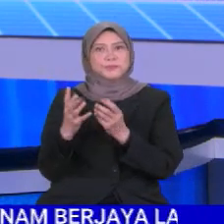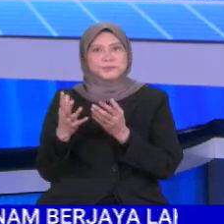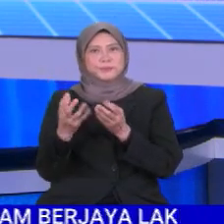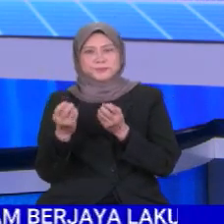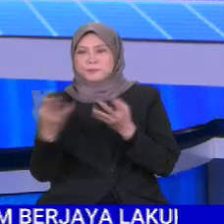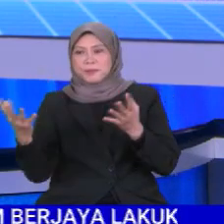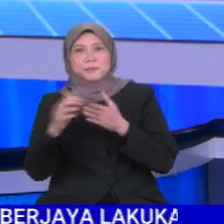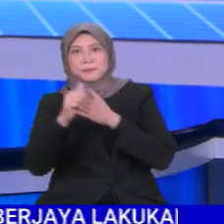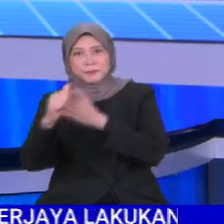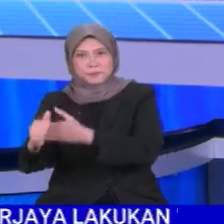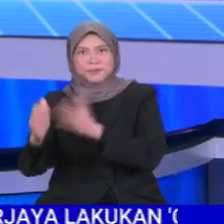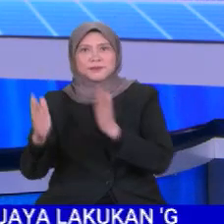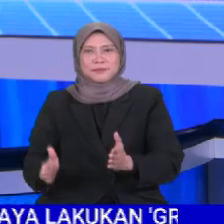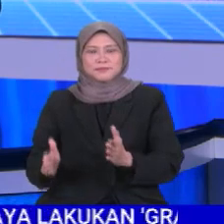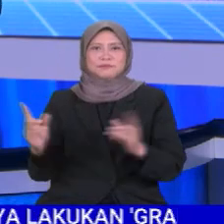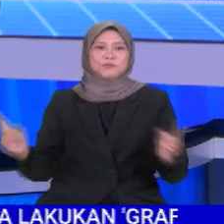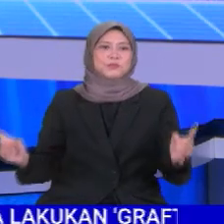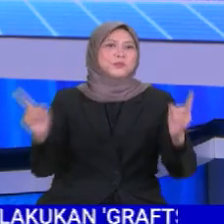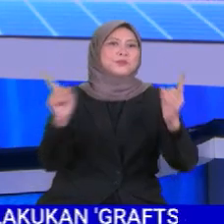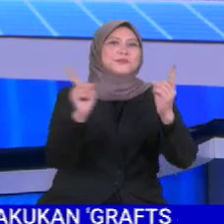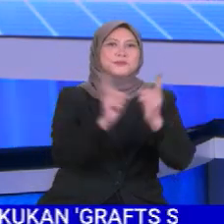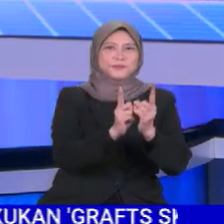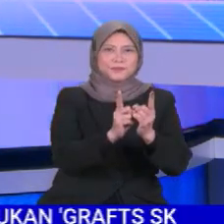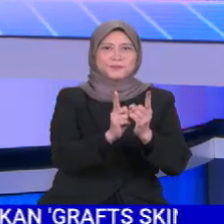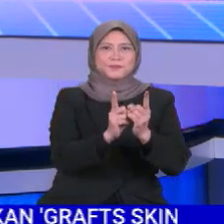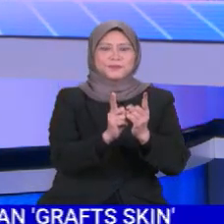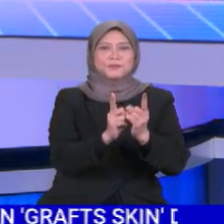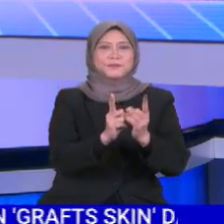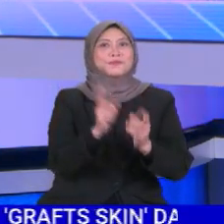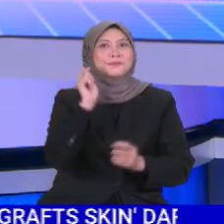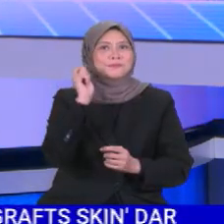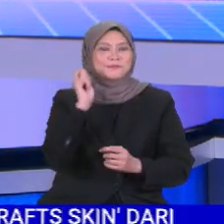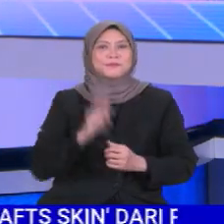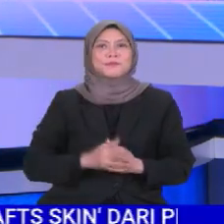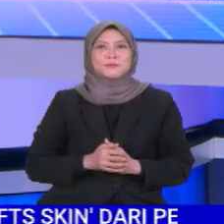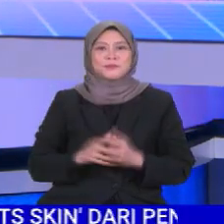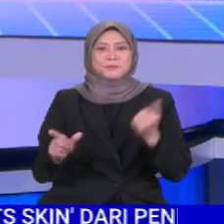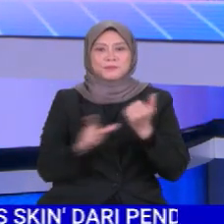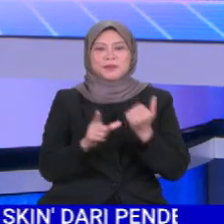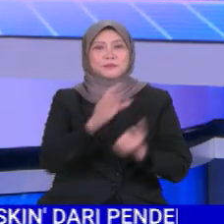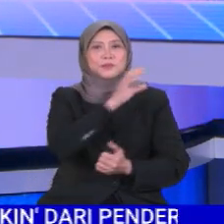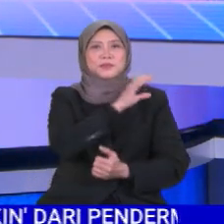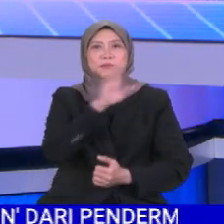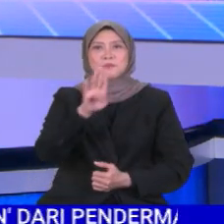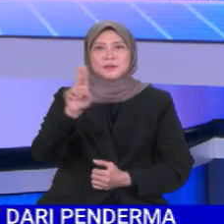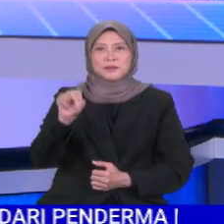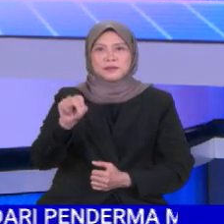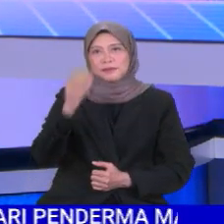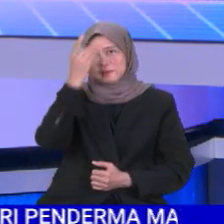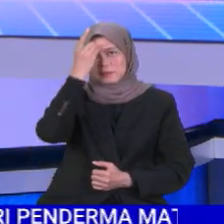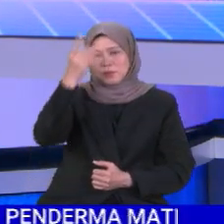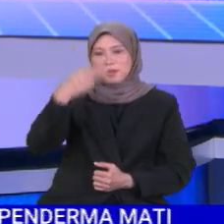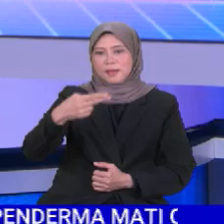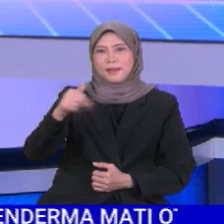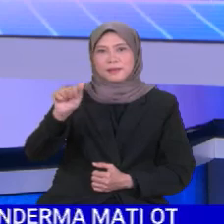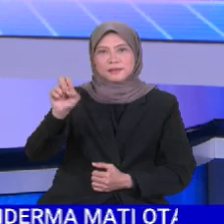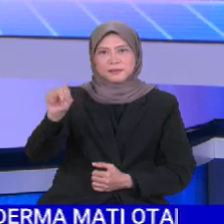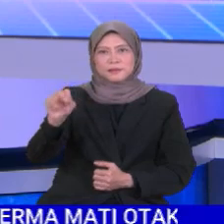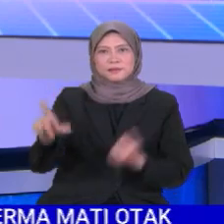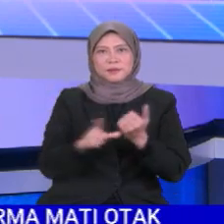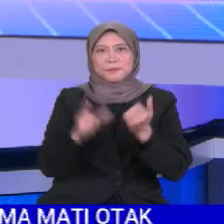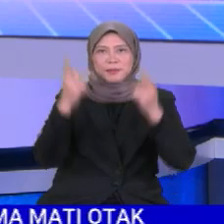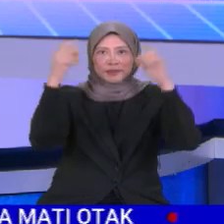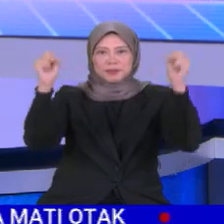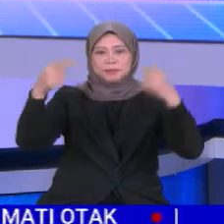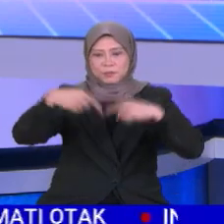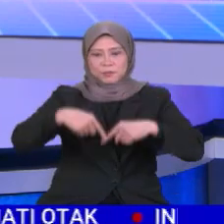pemimpin tertinggi kedua-dua parti mengadakan pertemuan siang tadi. Turut serta Timbalan Pengerusi BN Datuk Seri Muhammad Hassan, Naib